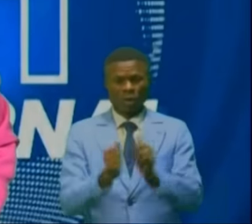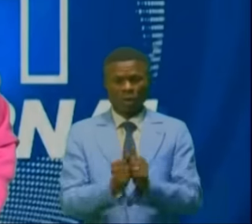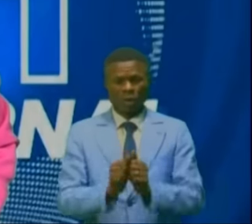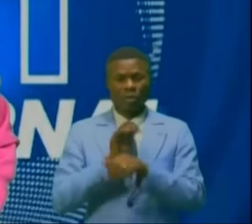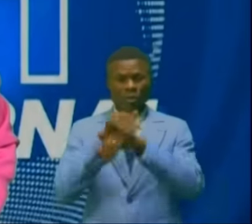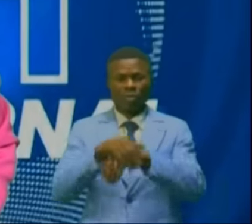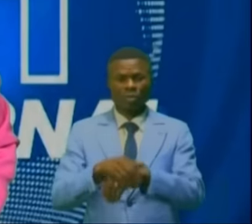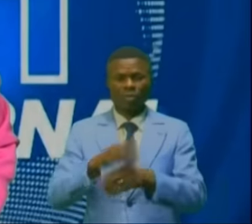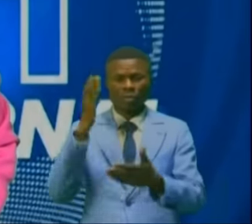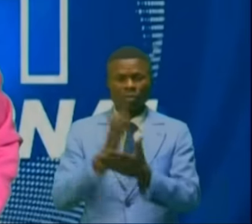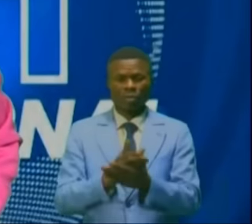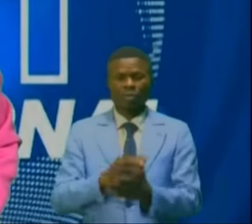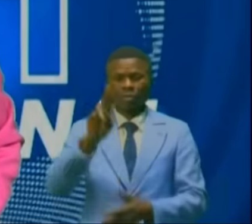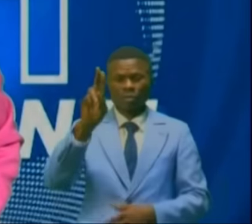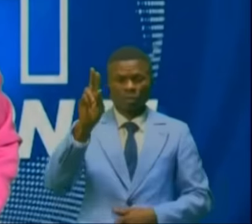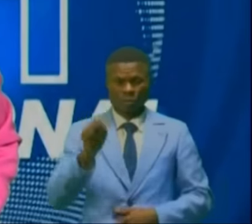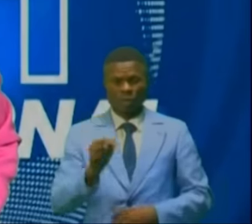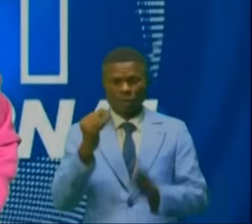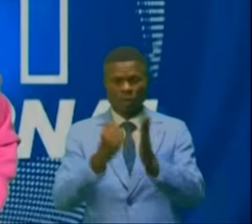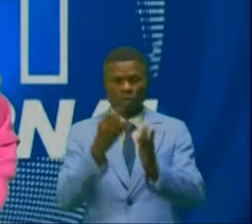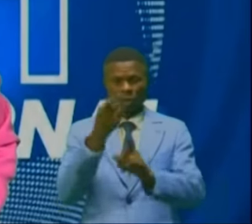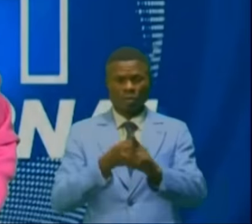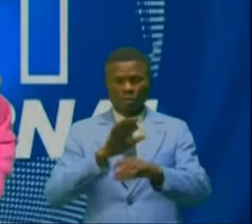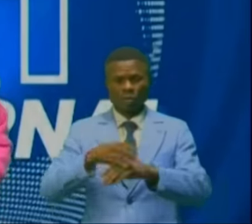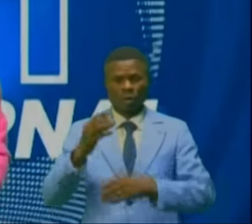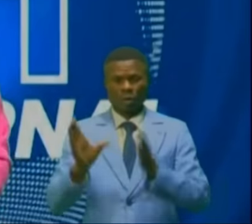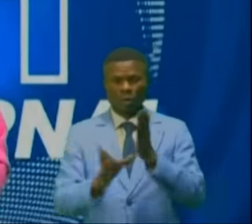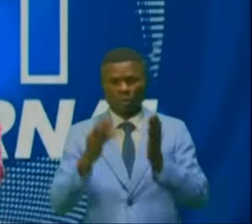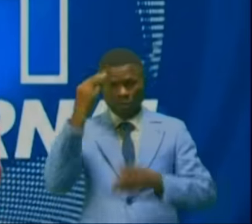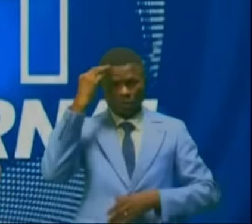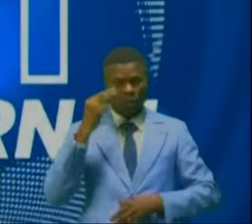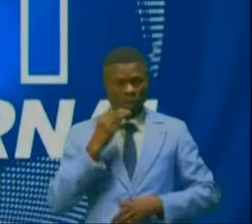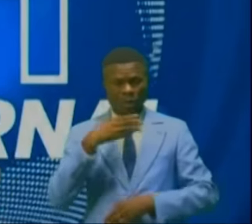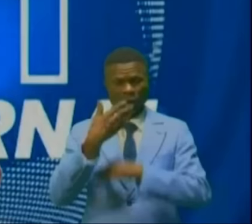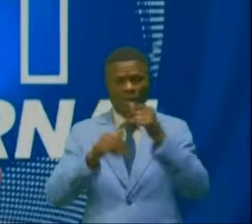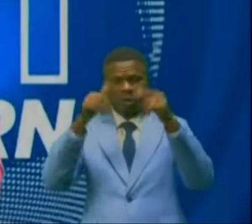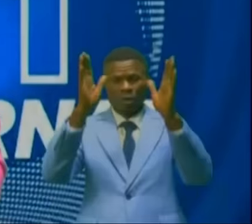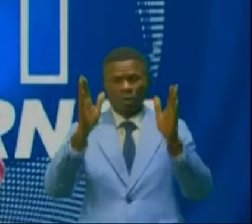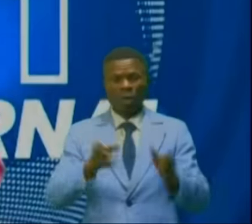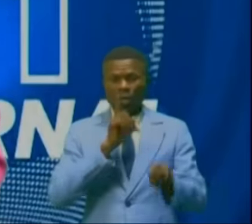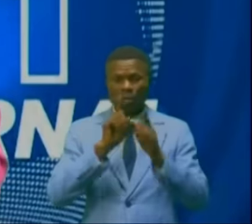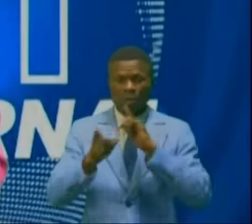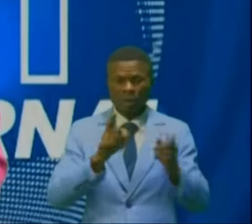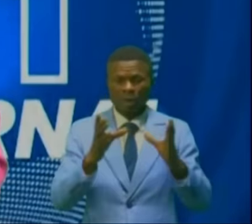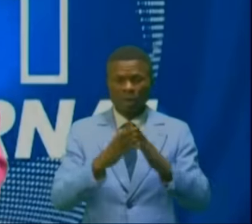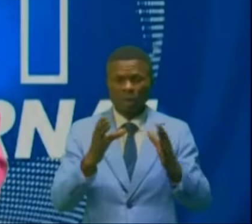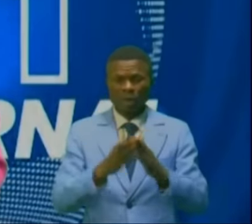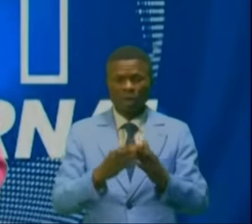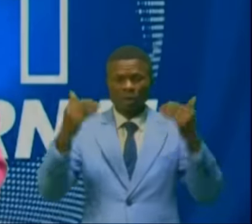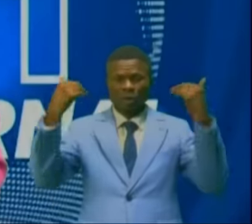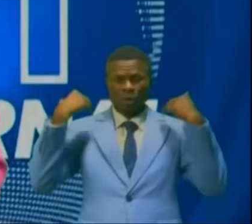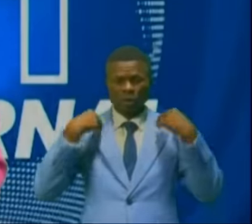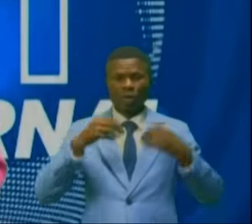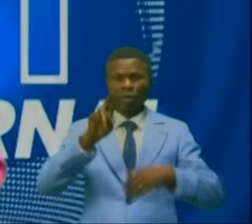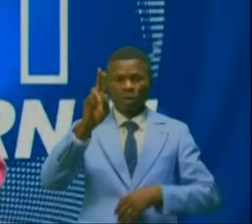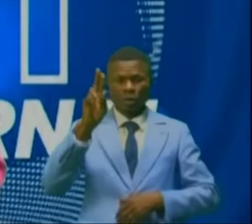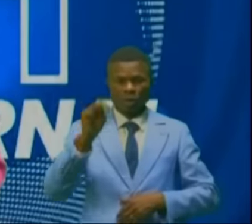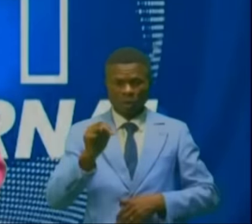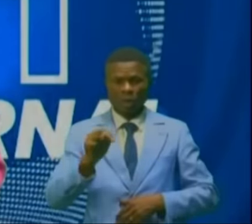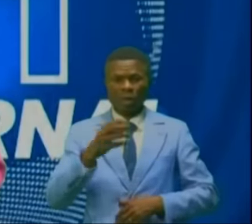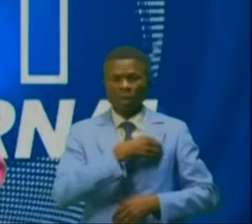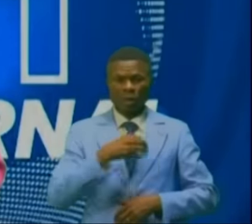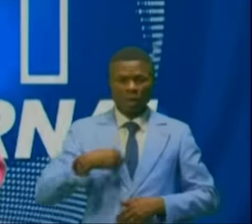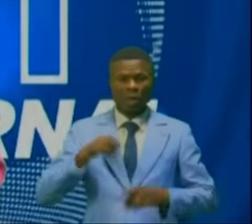désengagement de la MONUSCO. Six mois après, le vice-premier ministre, ministre des Affaires étrangères, a échangé avec la chef de la MONUSCO, Bintou